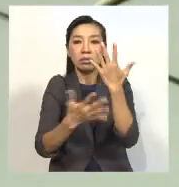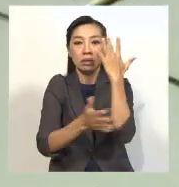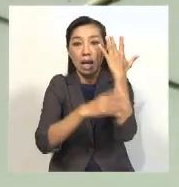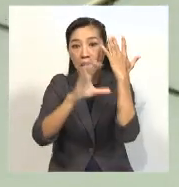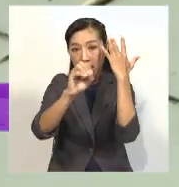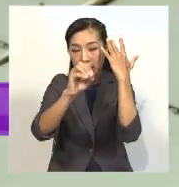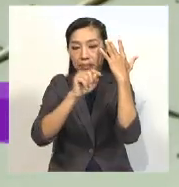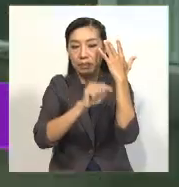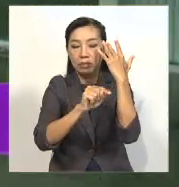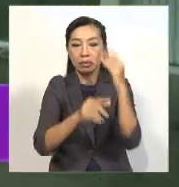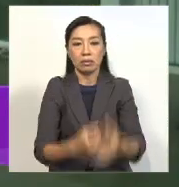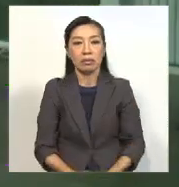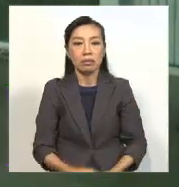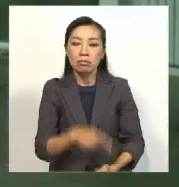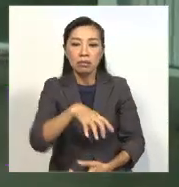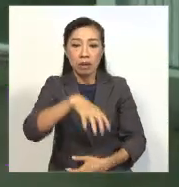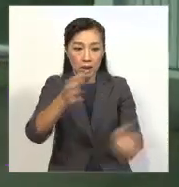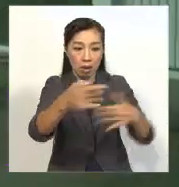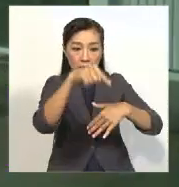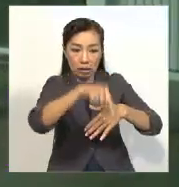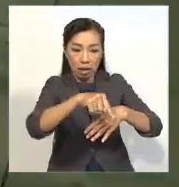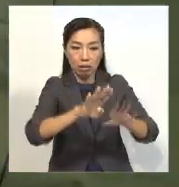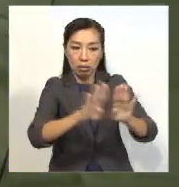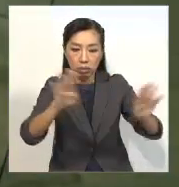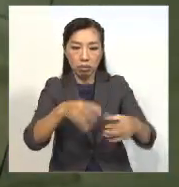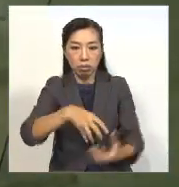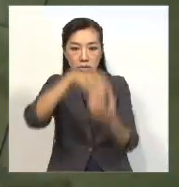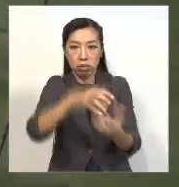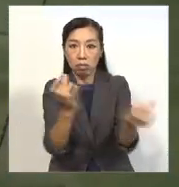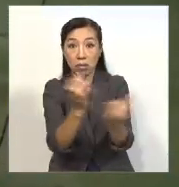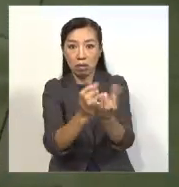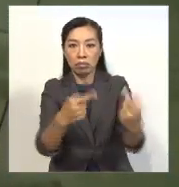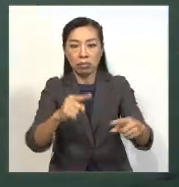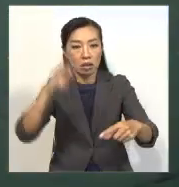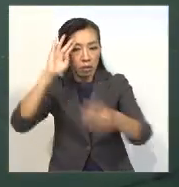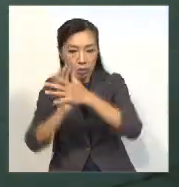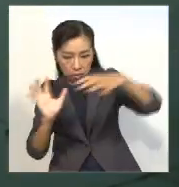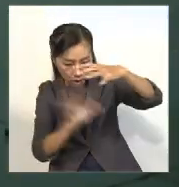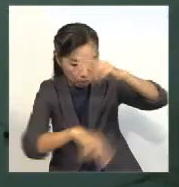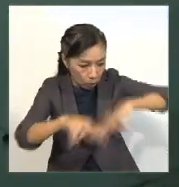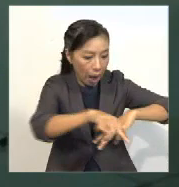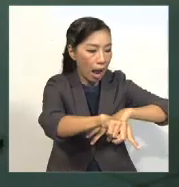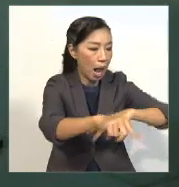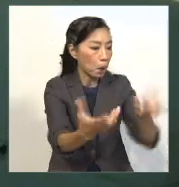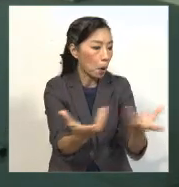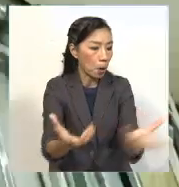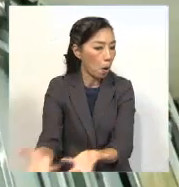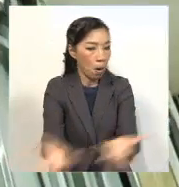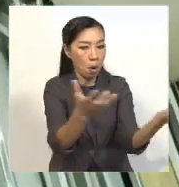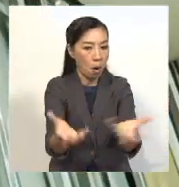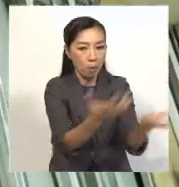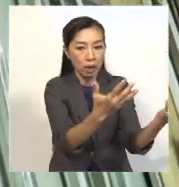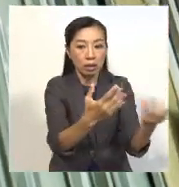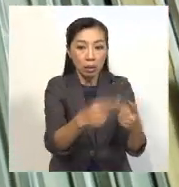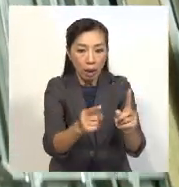างเขนที่เปิดเป็นบ่อนพนันนะครับพบว่าเข้าของได้ถูกย้ายออกไปหมดแล้วแต่ว่ายังเหลือไพ่แล้วก็เศษกระดาษ